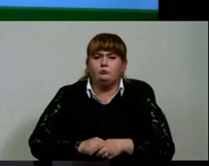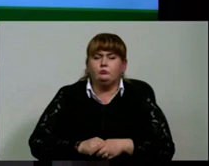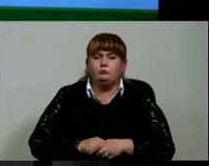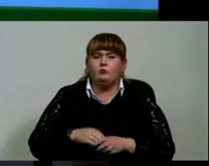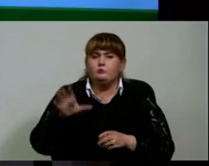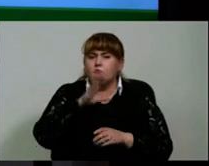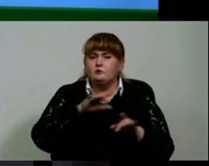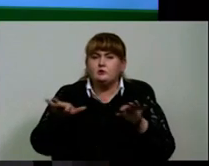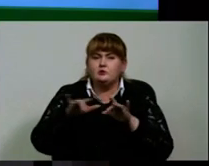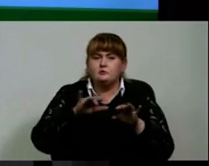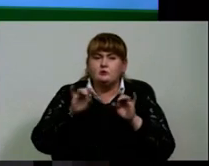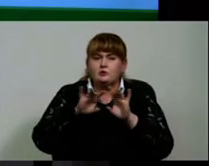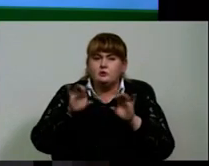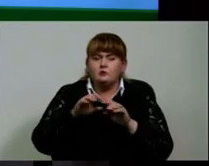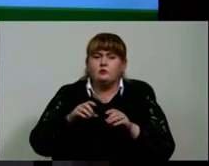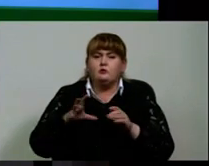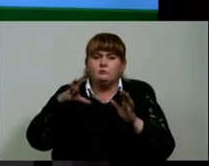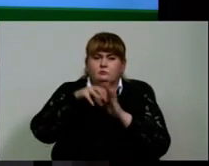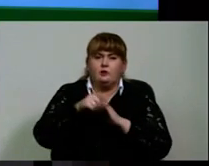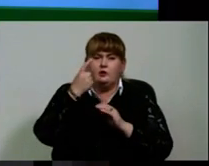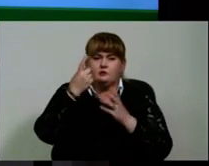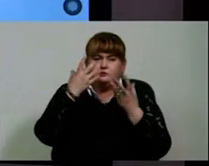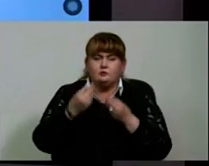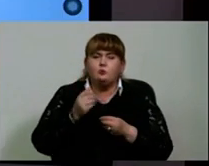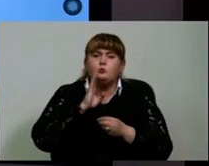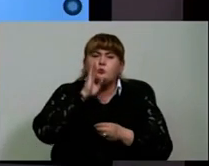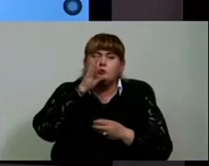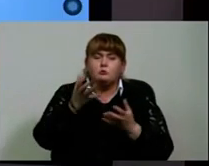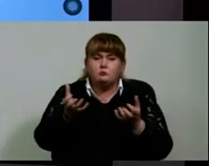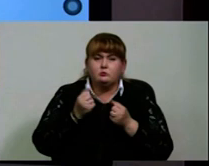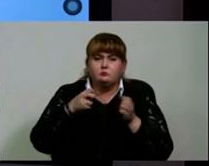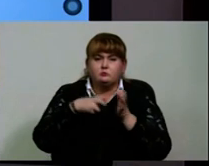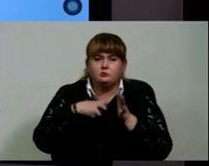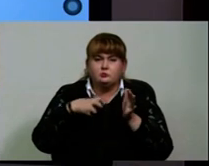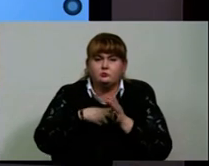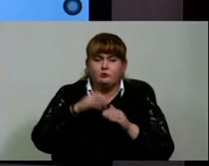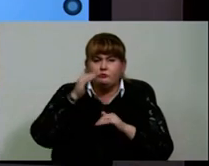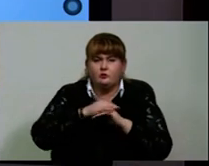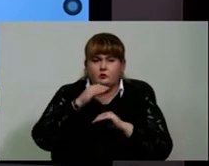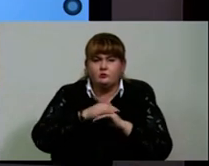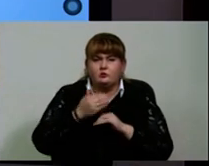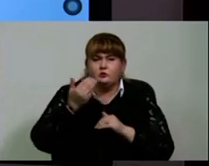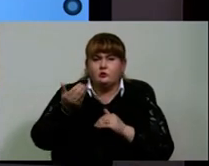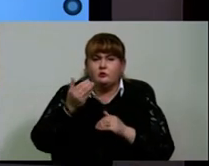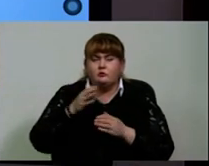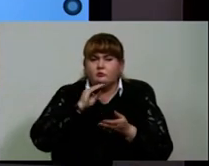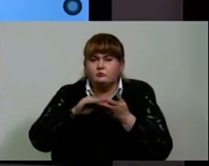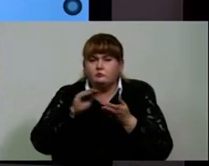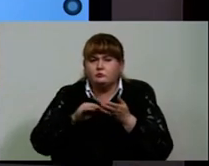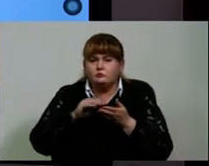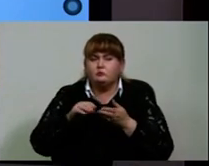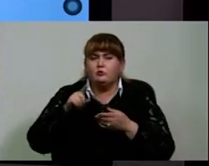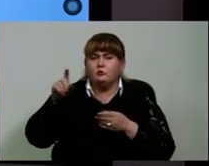Все действие рассказа умещается в один день. Утром Маланья получает письмо, вечером под ее диктовку